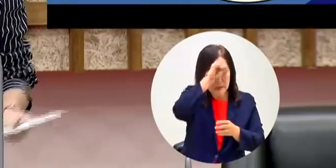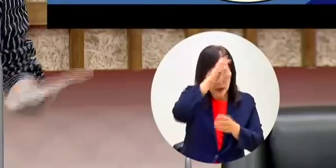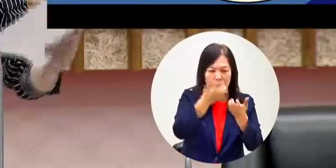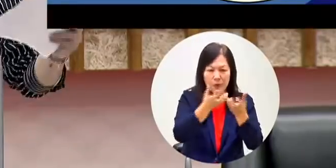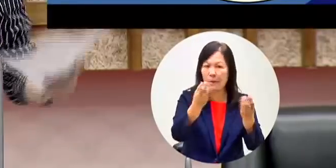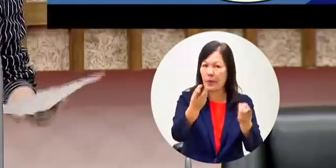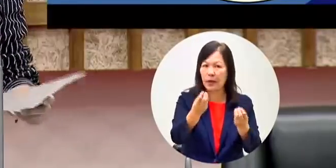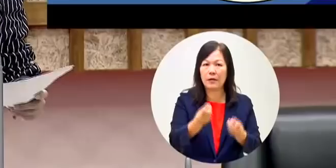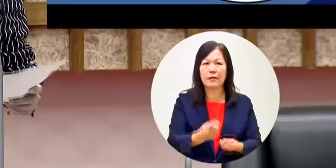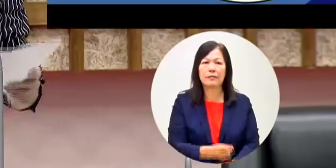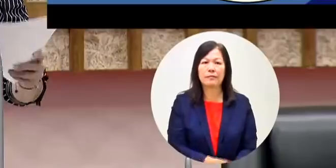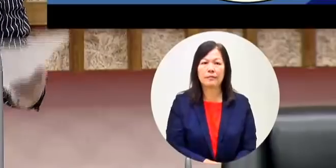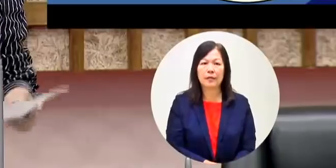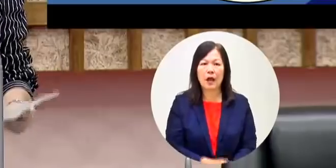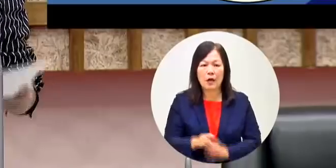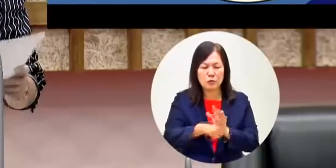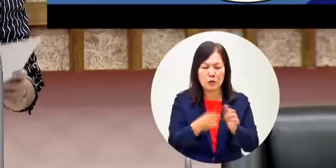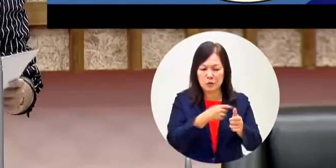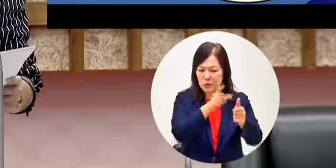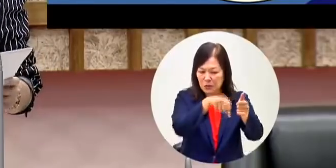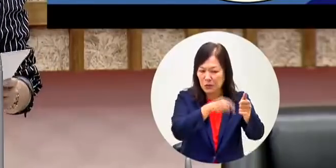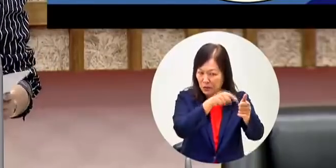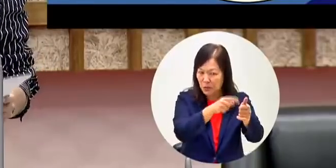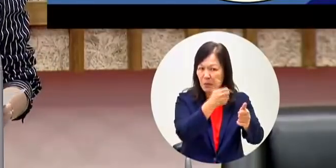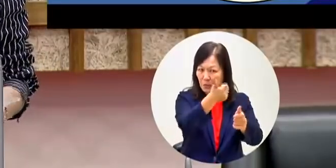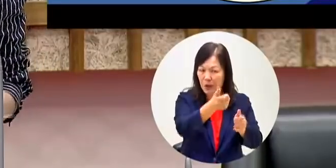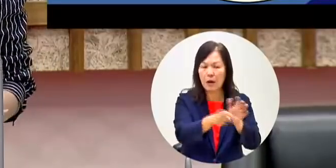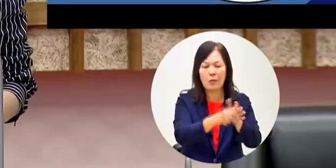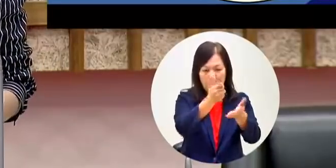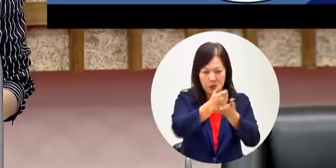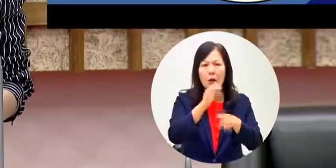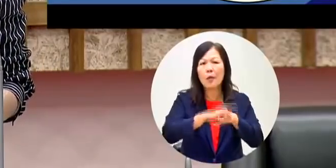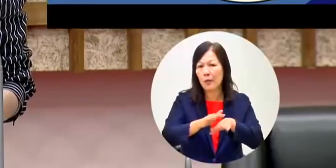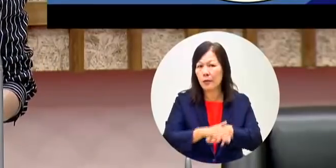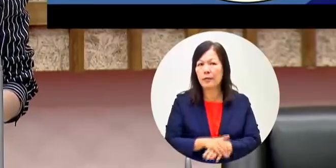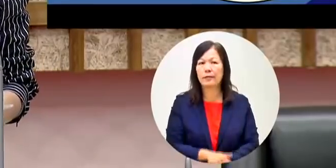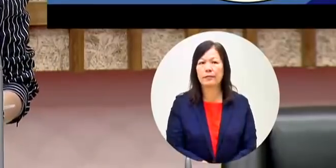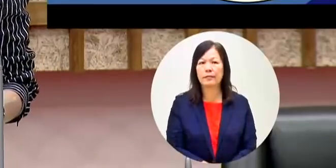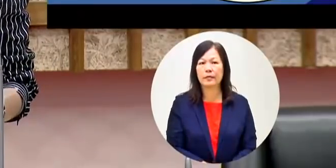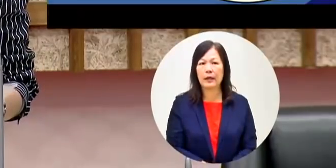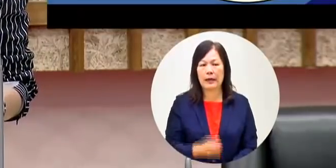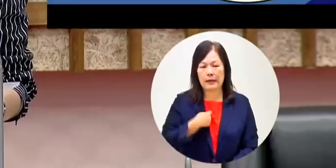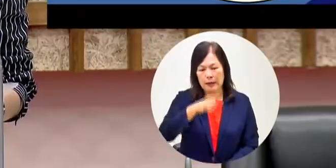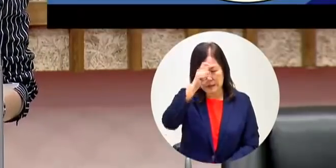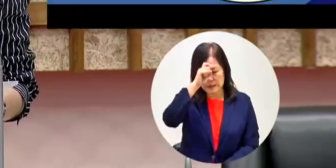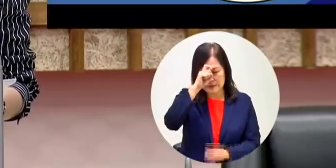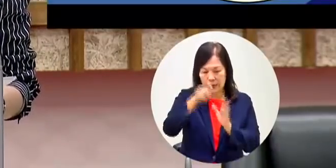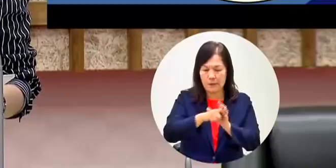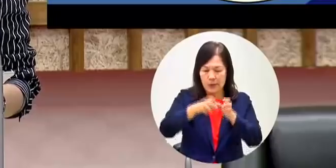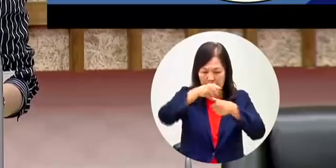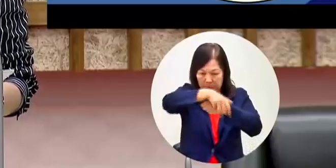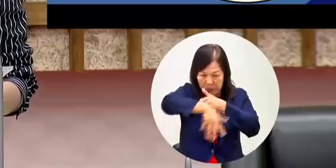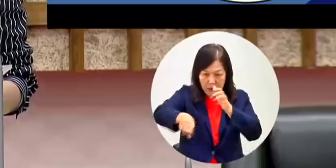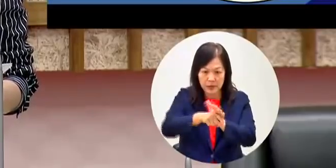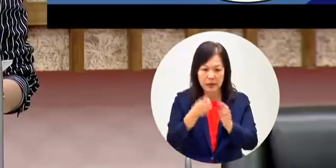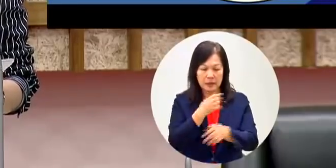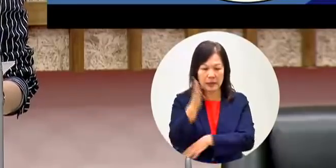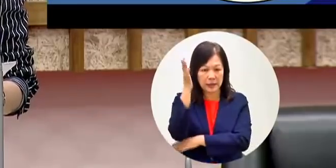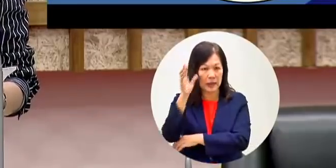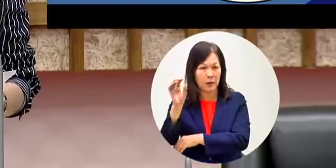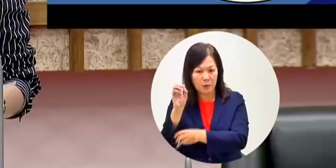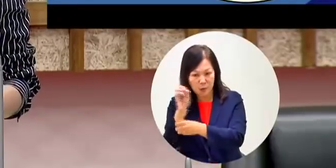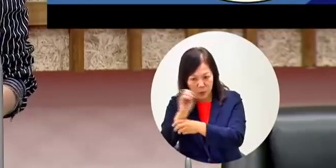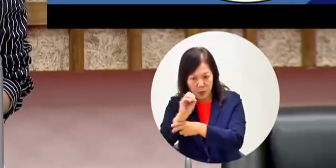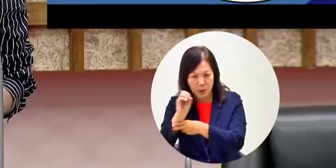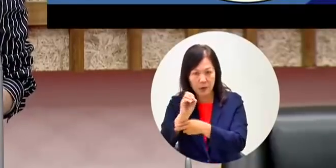是用。你希望呢能够组织一个政治是零分、财政是100分的一个团队。